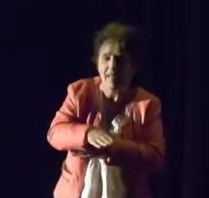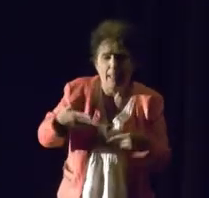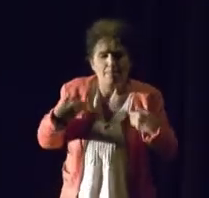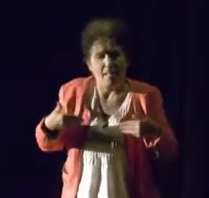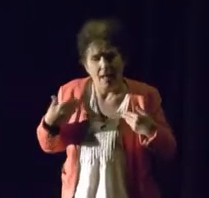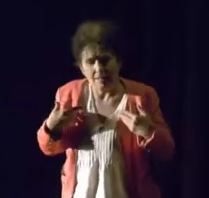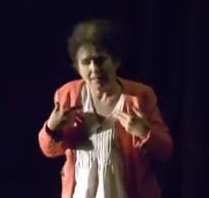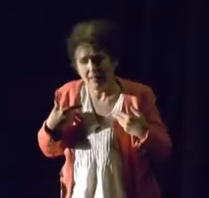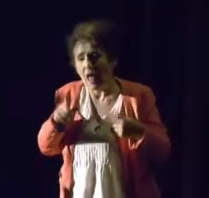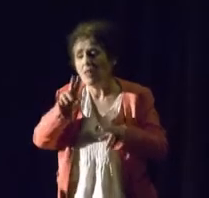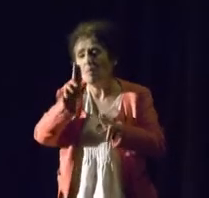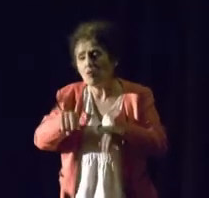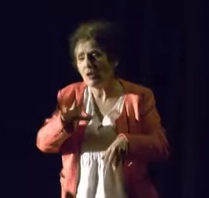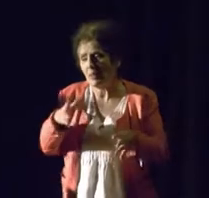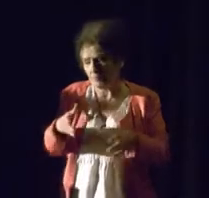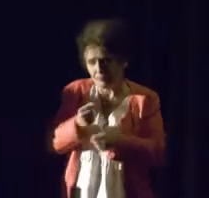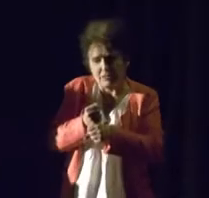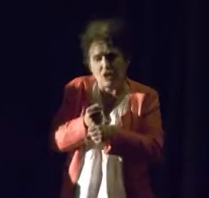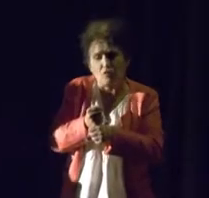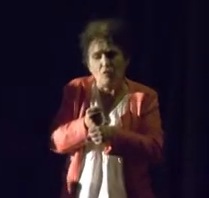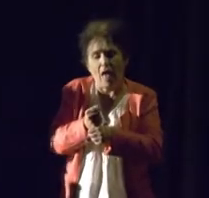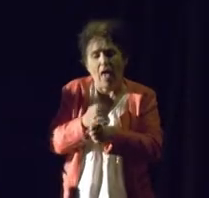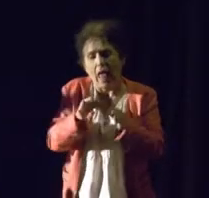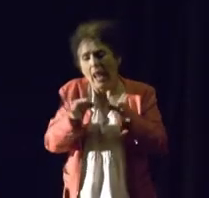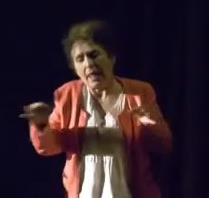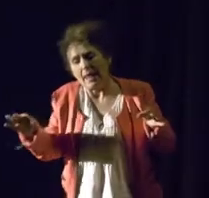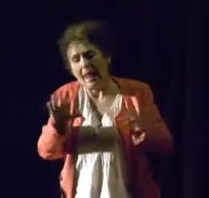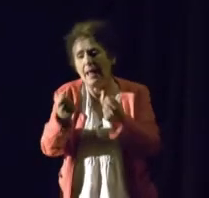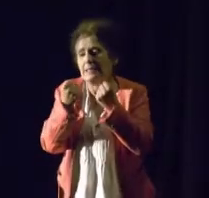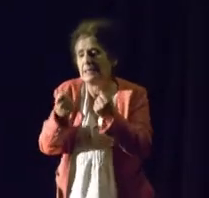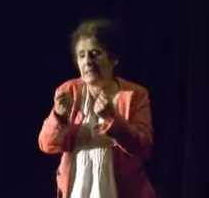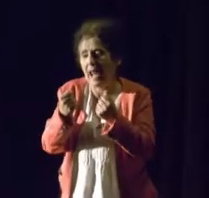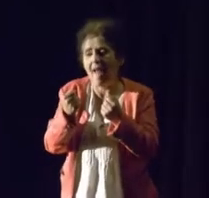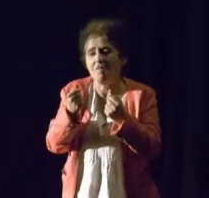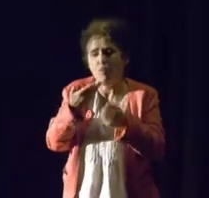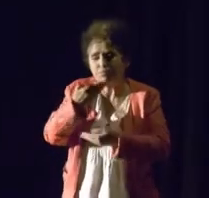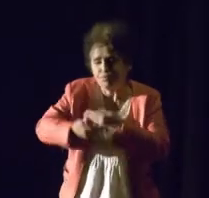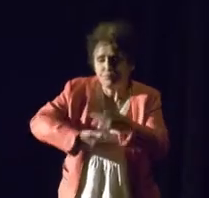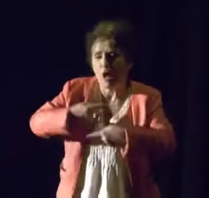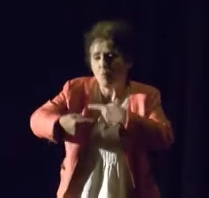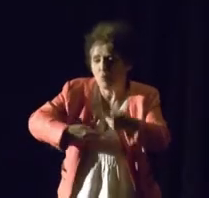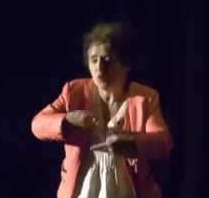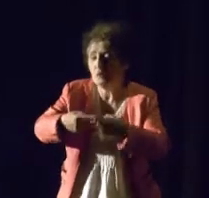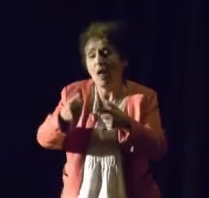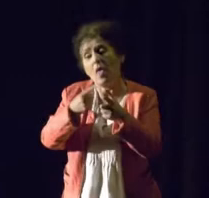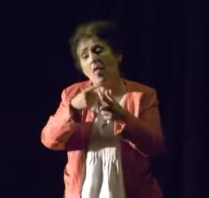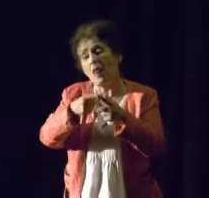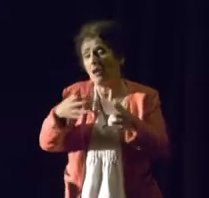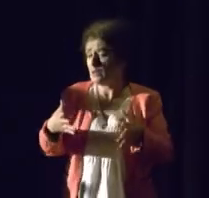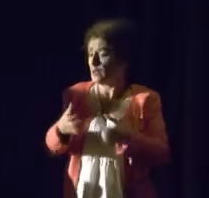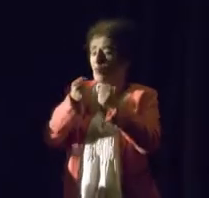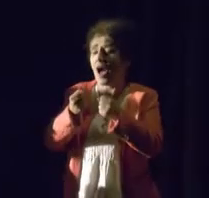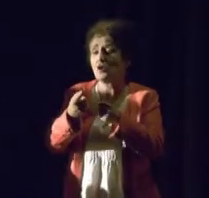за да можат да ја задржат линијата на здраво потомство или пак да се спасат